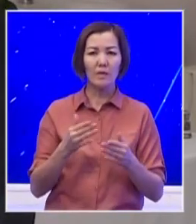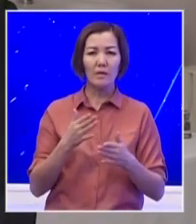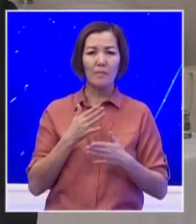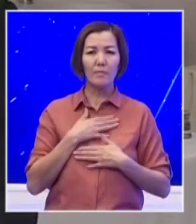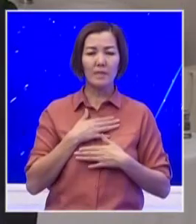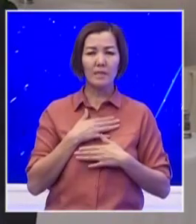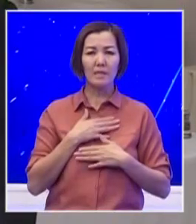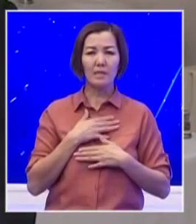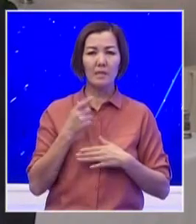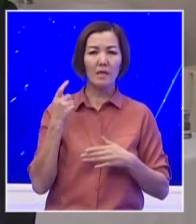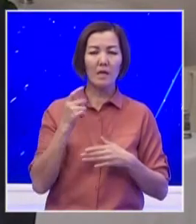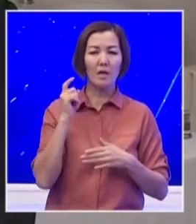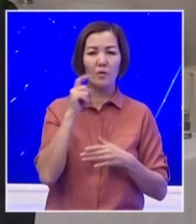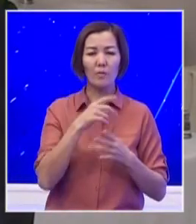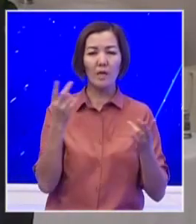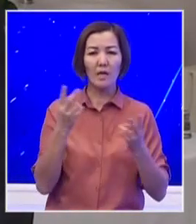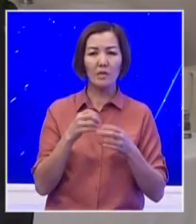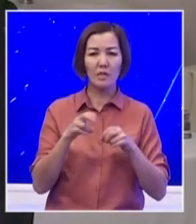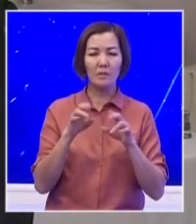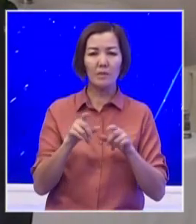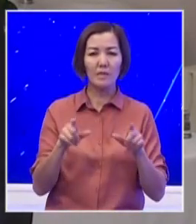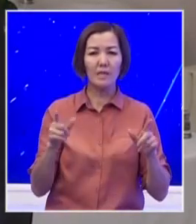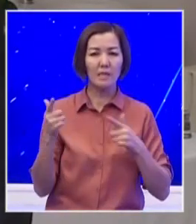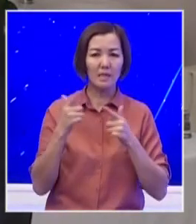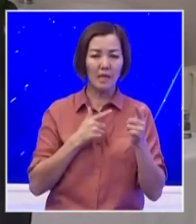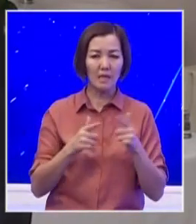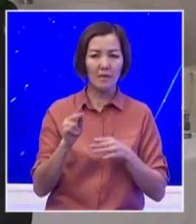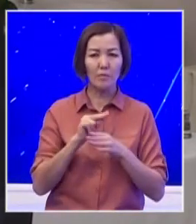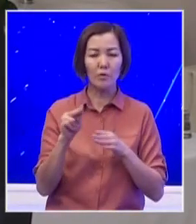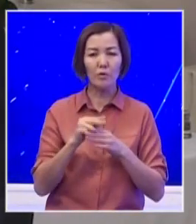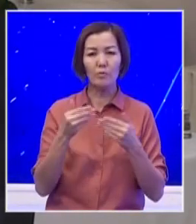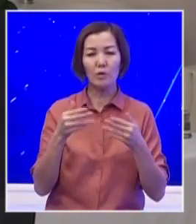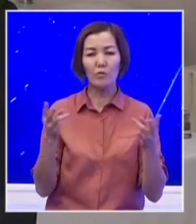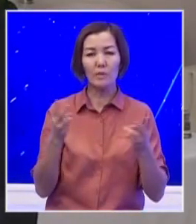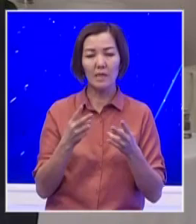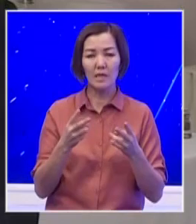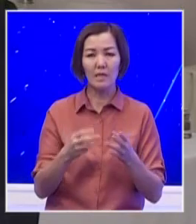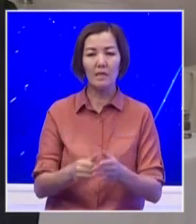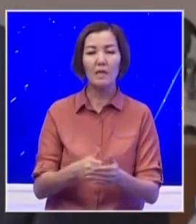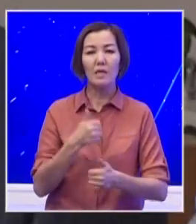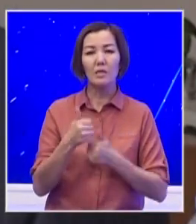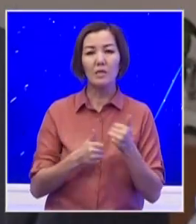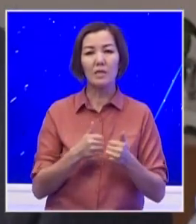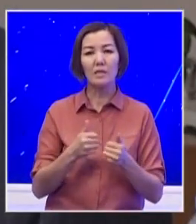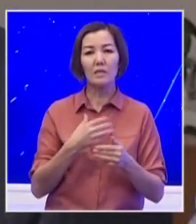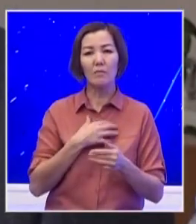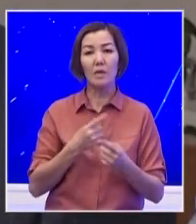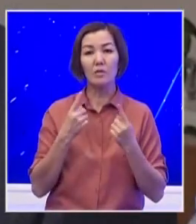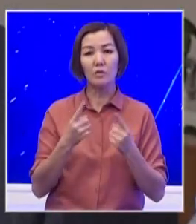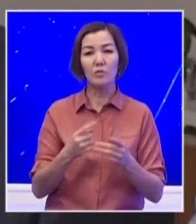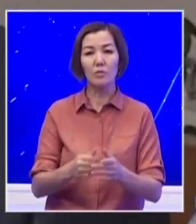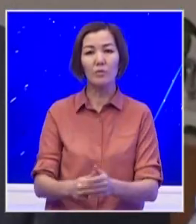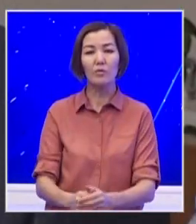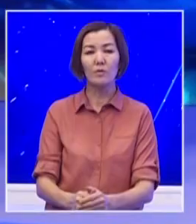біздің нарыққа, экономикамызға қажетті мамандарды даярлауда бұл жарыстың үлесі үлкен зор деп сенем